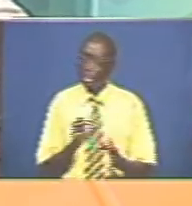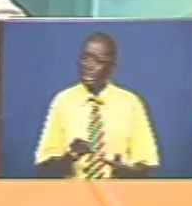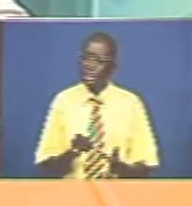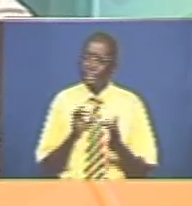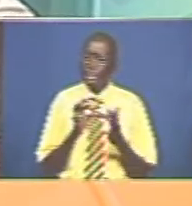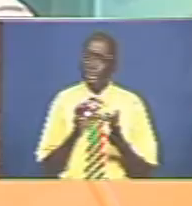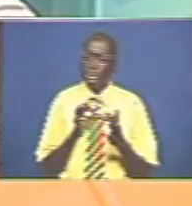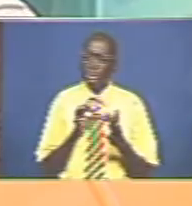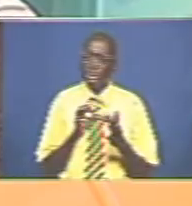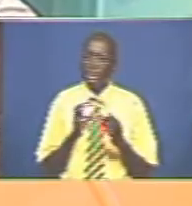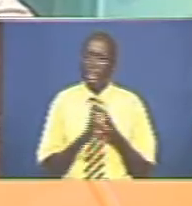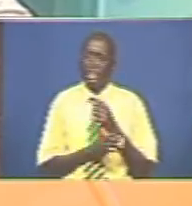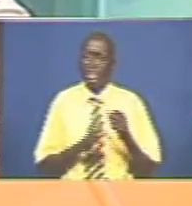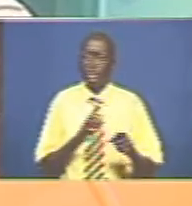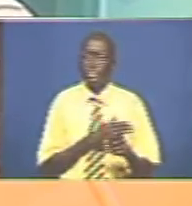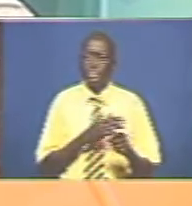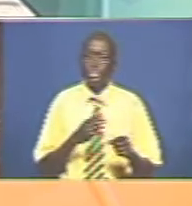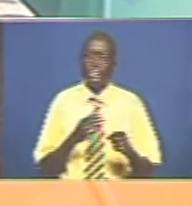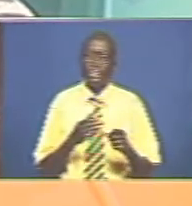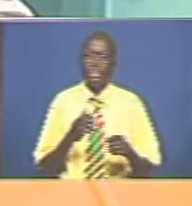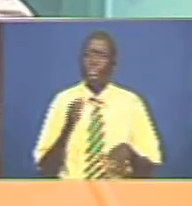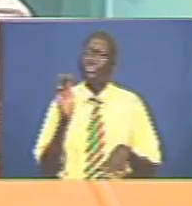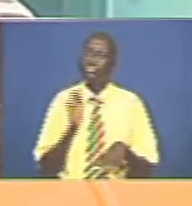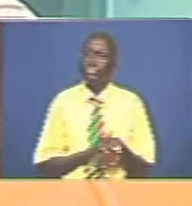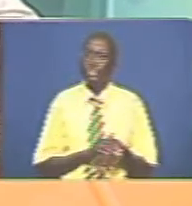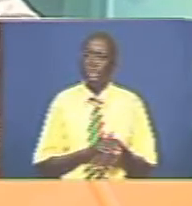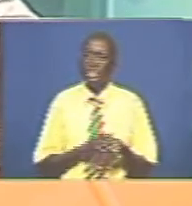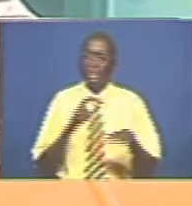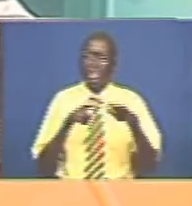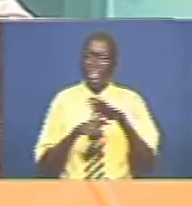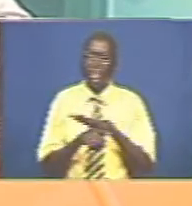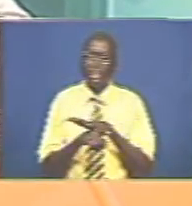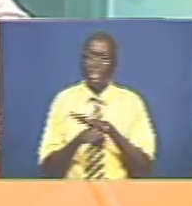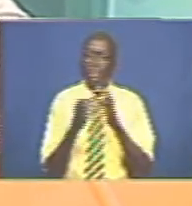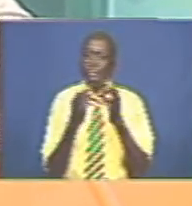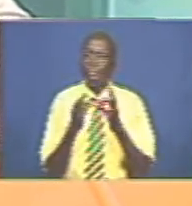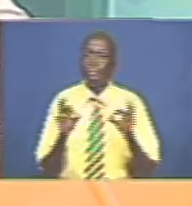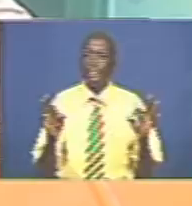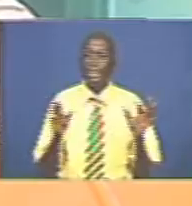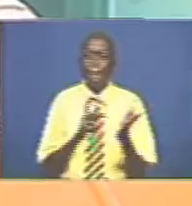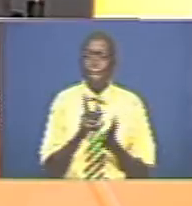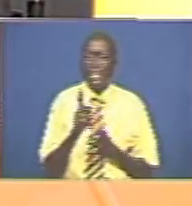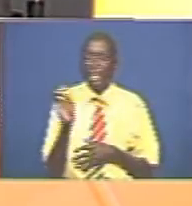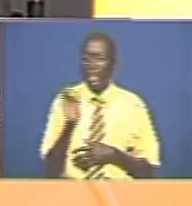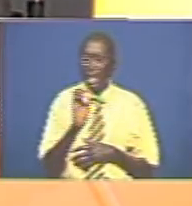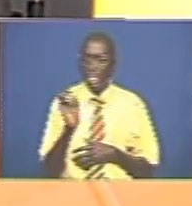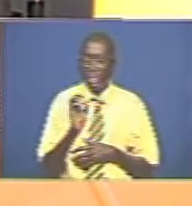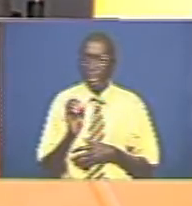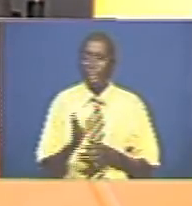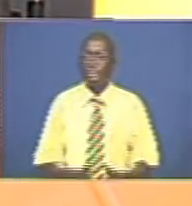mzuri zaidi, utaenjoy, usikose. Kiingilio ni bure. Kiingilio ni bure. Bure kabisa. Ni bure. Haya,